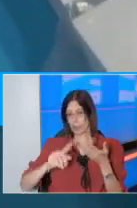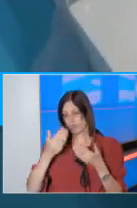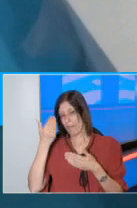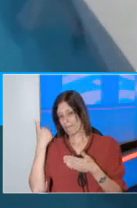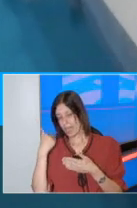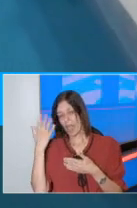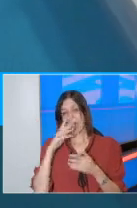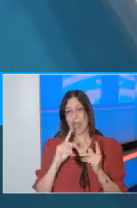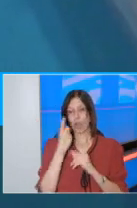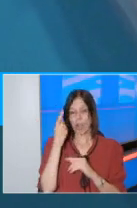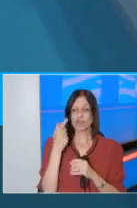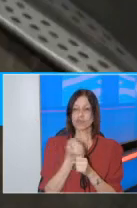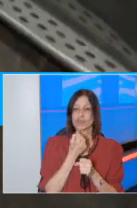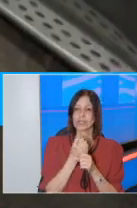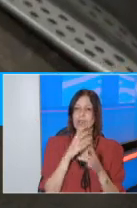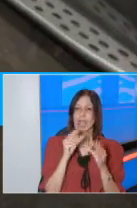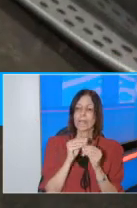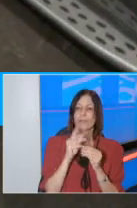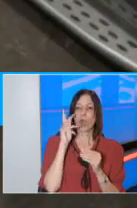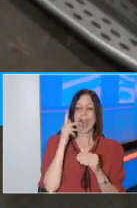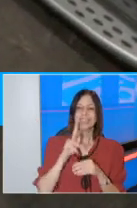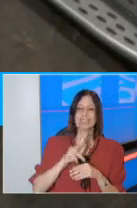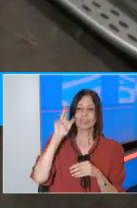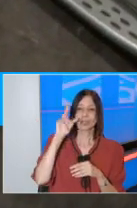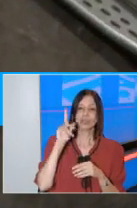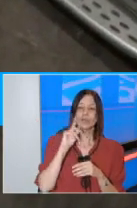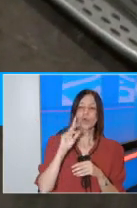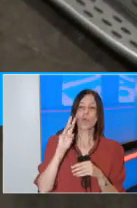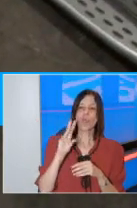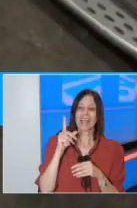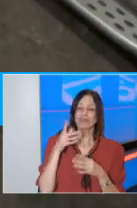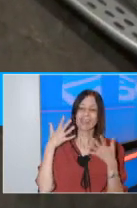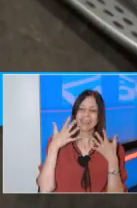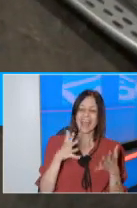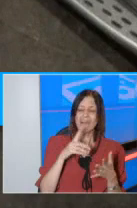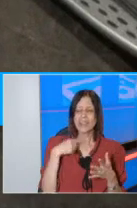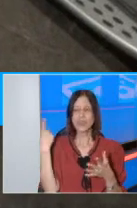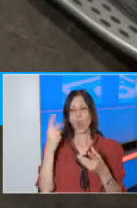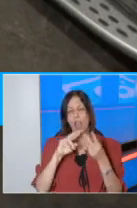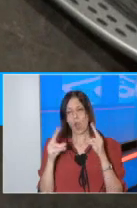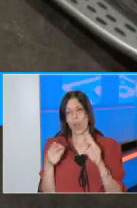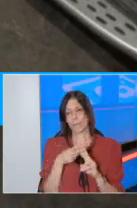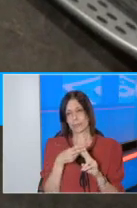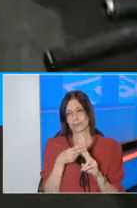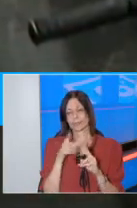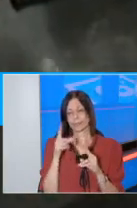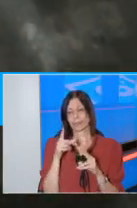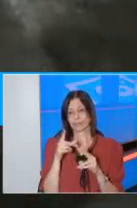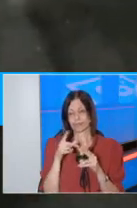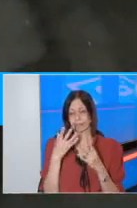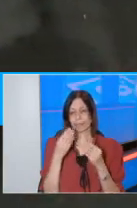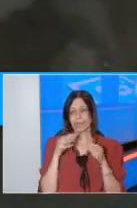היה אירוע שבוצע על ידי קוריאה הצפונית, שקוראים לו וונאקראי, שתקף את כל העולם למעשה במניפה